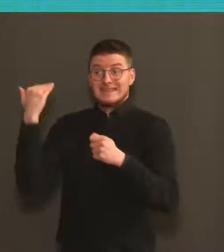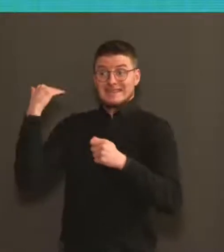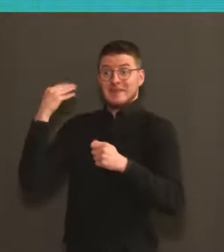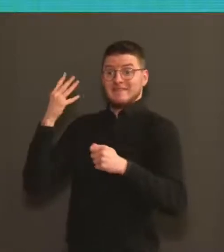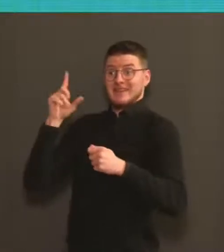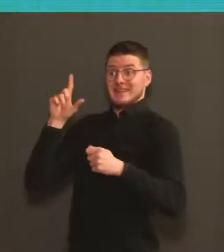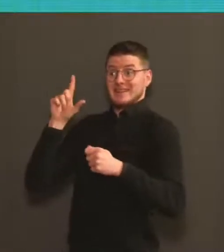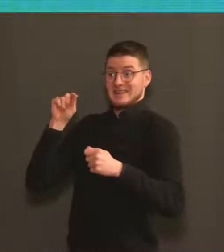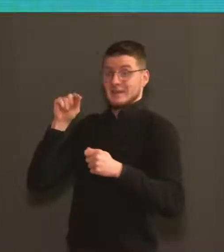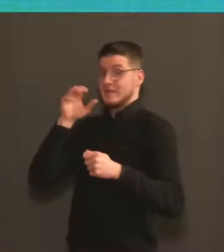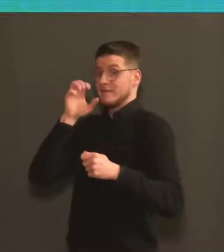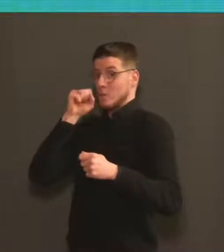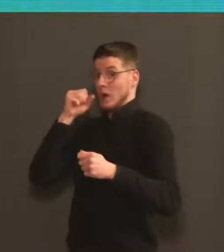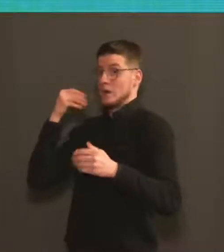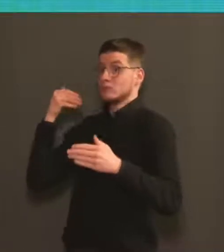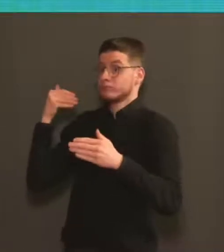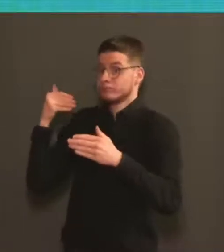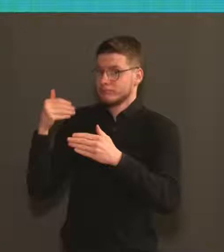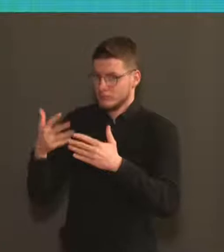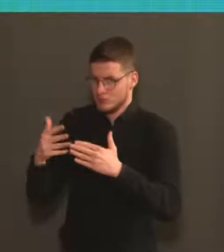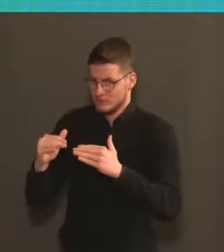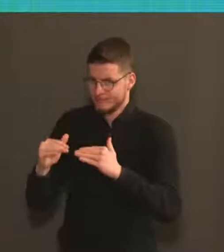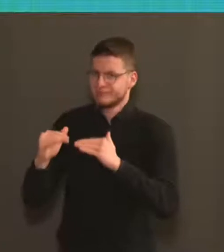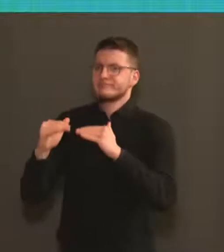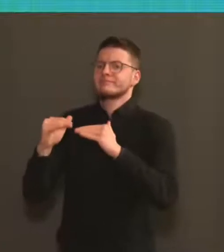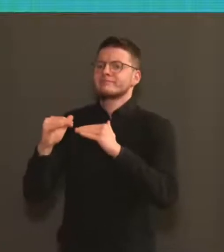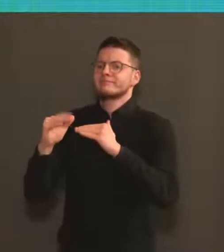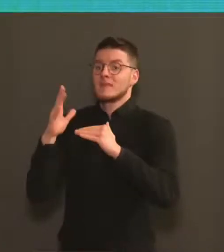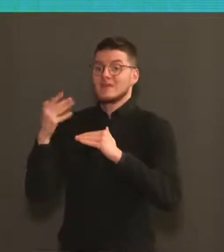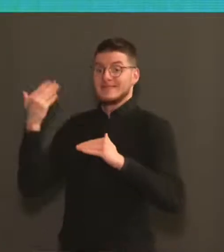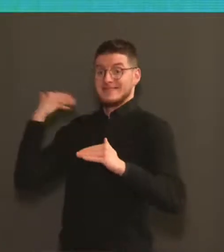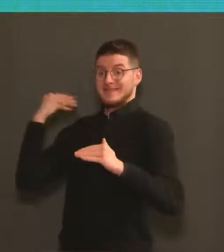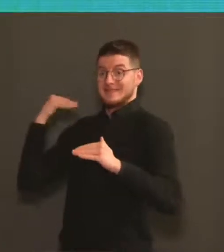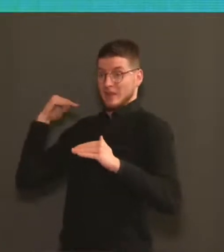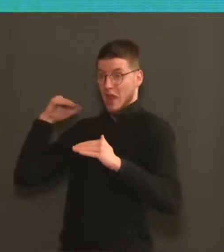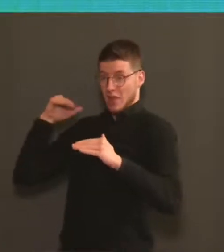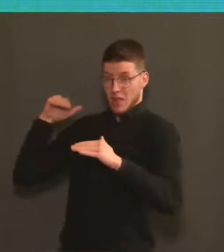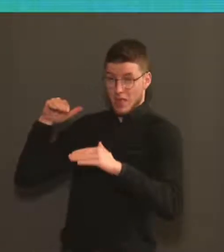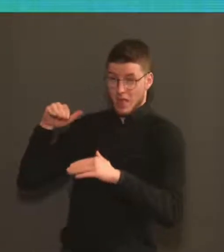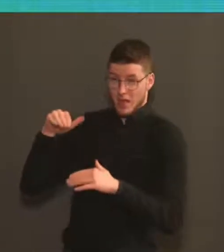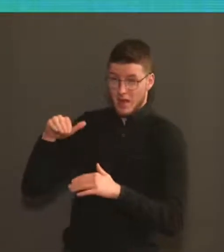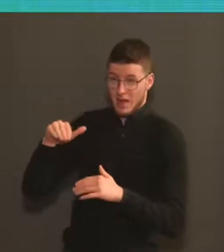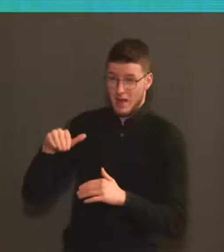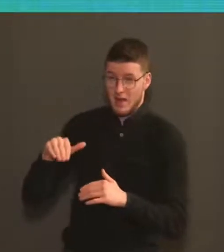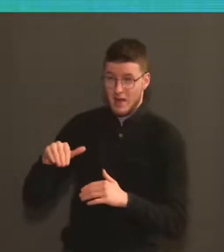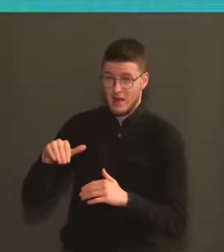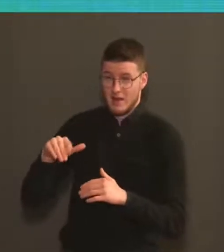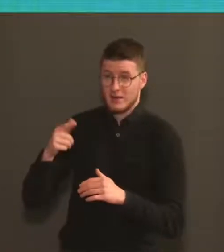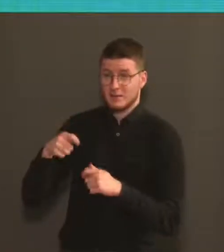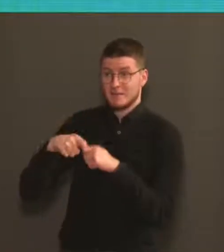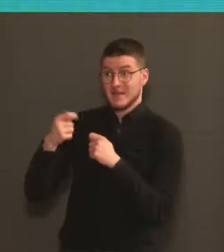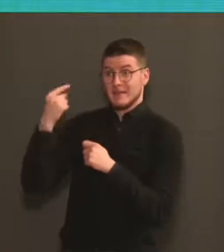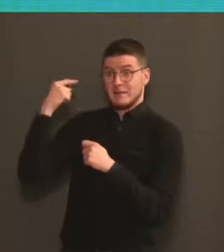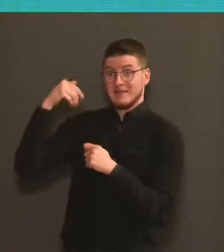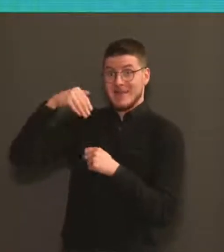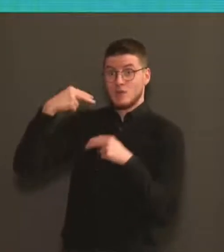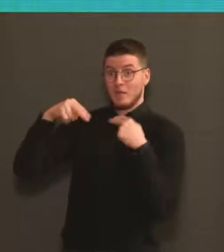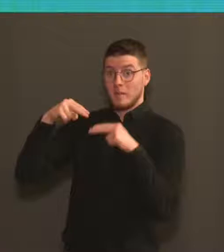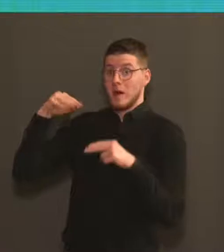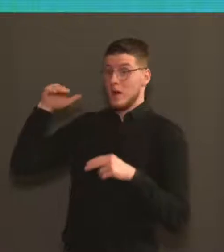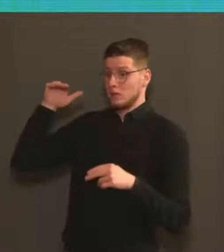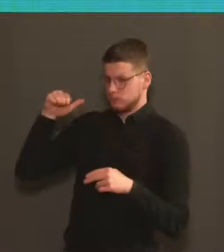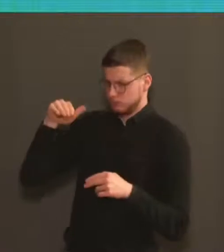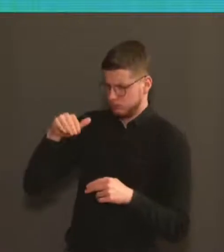is ook weer een stijging die we pas zien na een heel lange daling sinds 9 november. Het lijkt er dus op dat we voorlopig